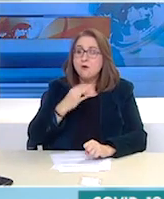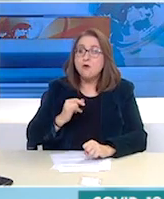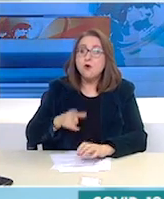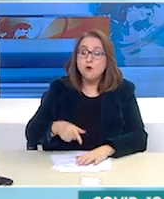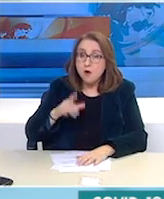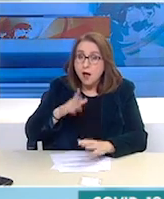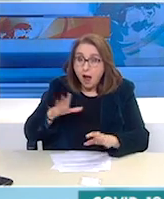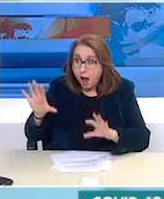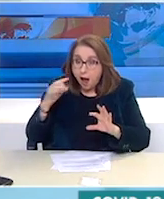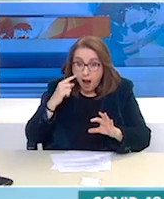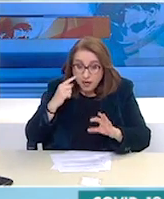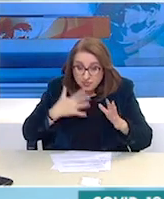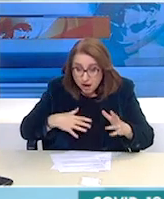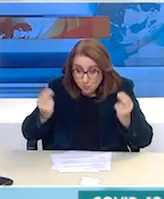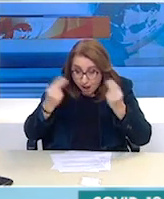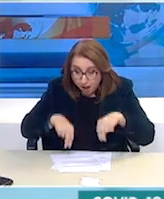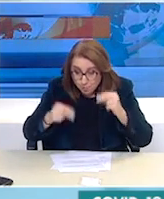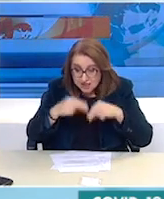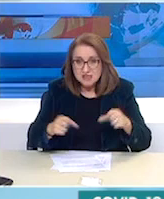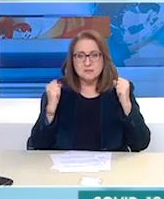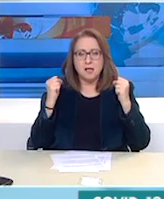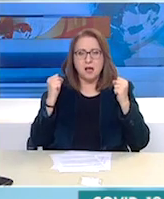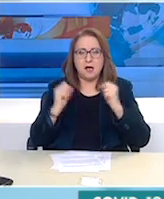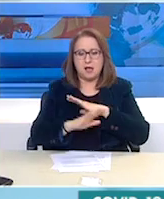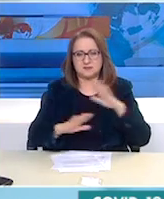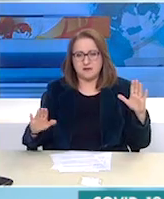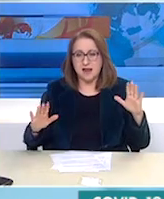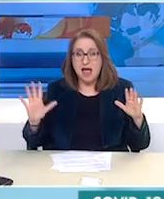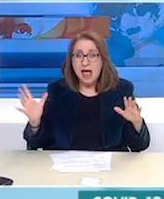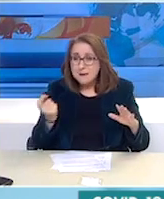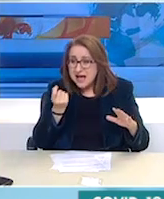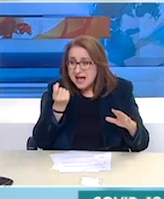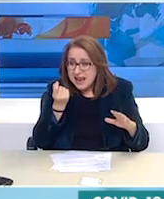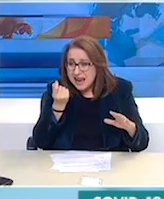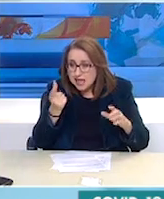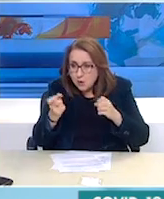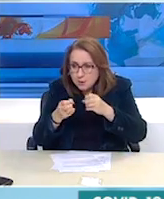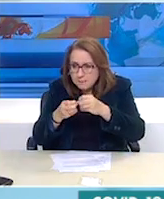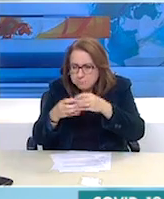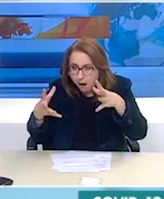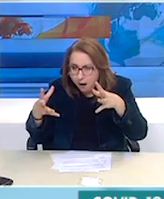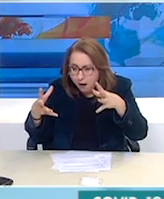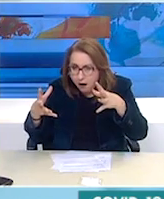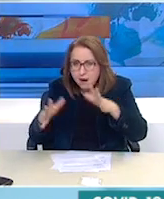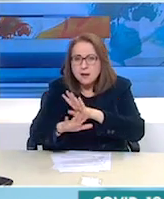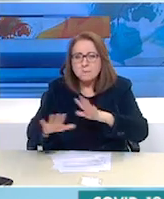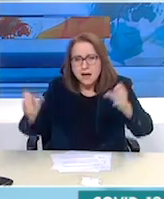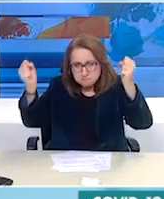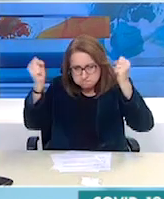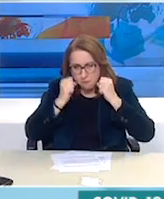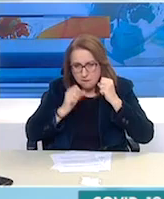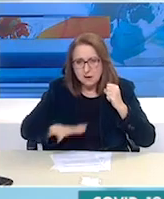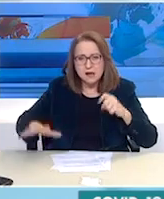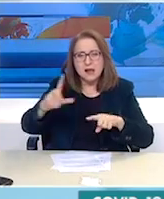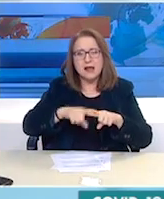εξάρκησεις σε κάποιες περιοχές της πατρίδας μας για να μας φέρουν εβδομάδες πίσω και να θέσουν σε κίνδυνο τη μέχρι σήμερα προσπάθειά μας. Και οι